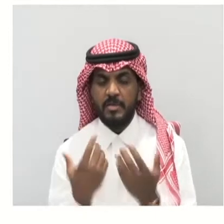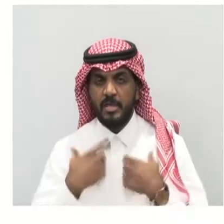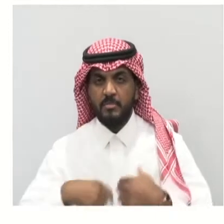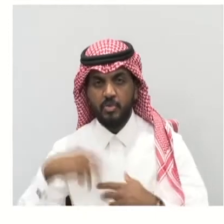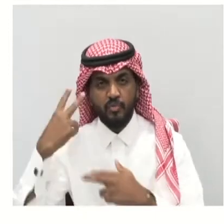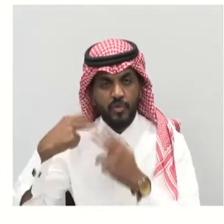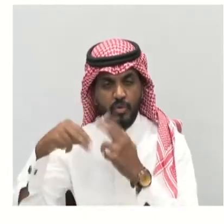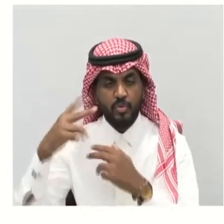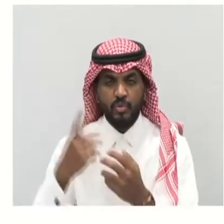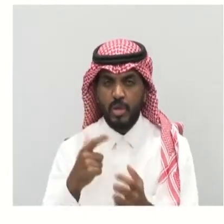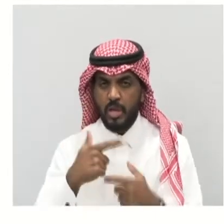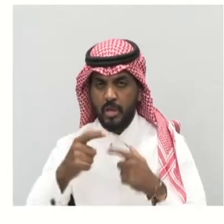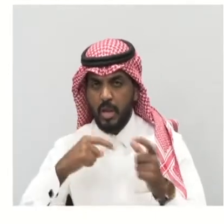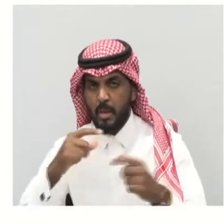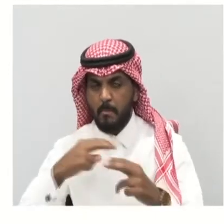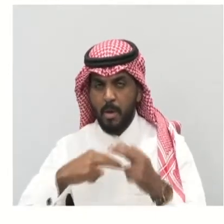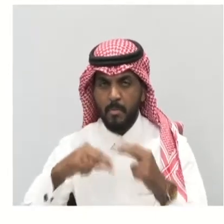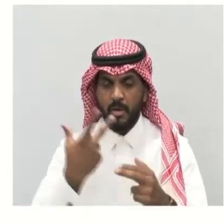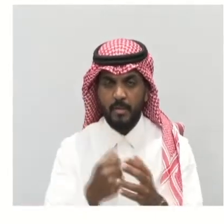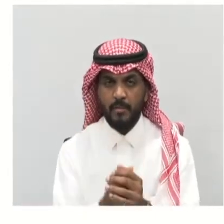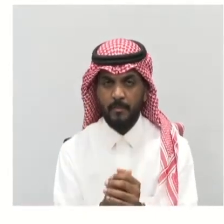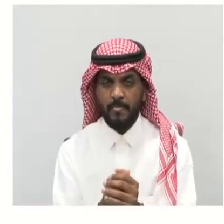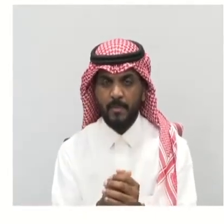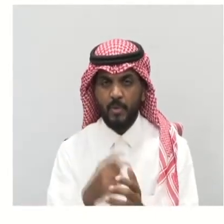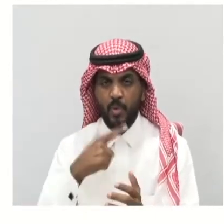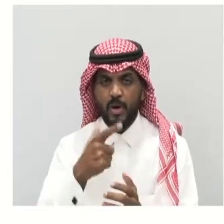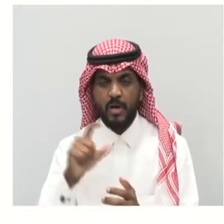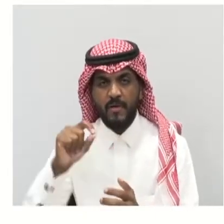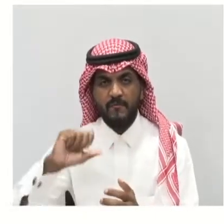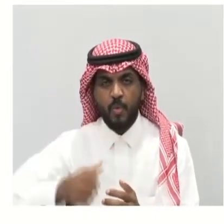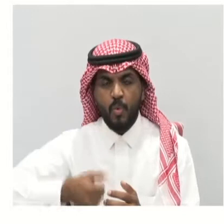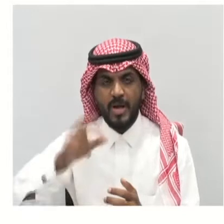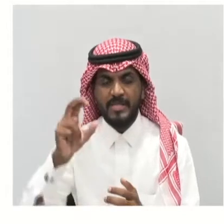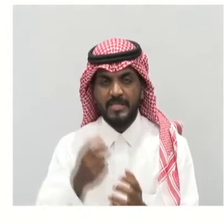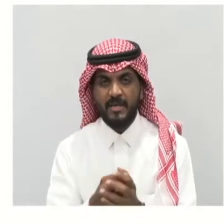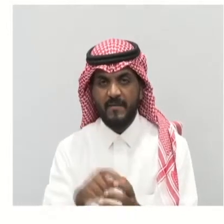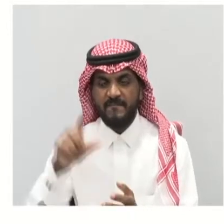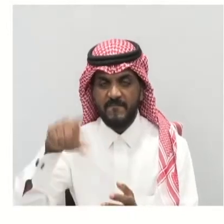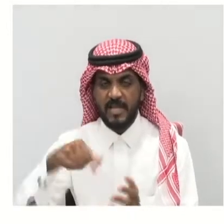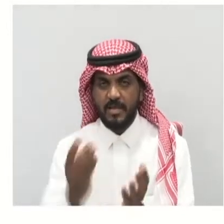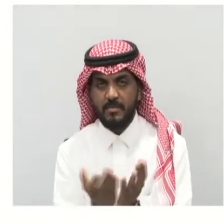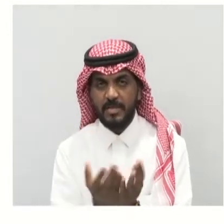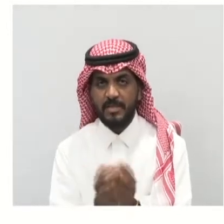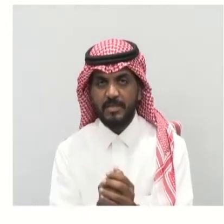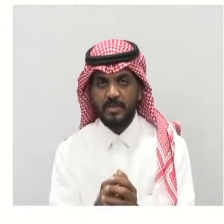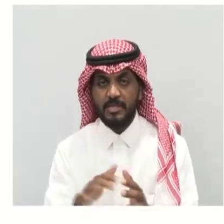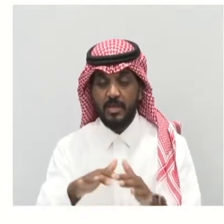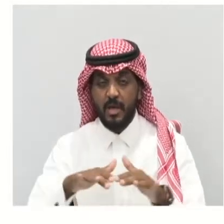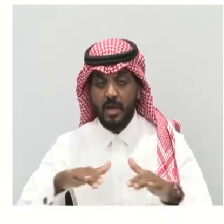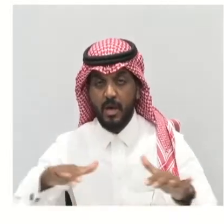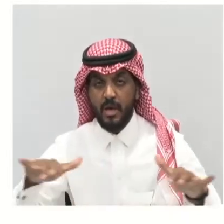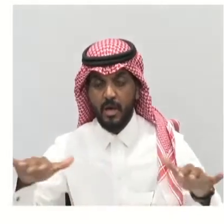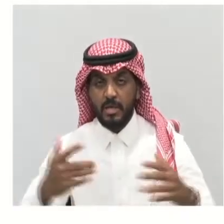يفكرون ويتشاورون فيما بينهم، فقال فواز: في المدرسة ساحة